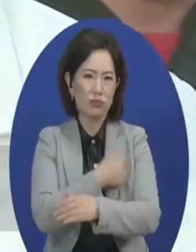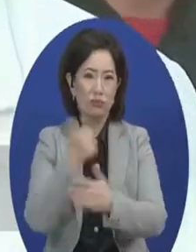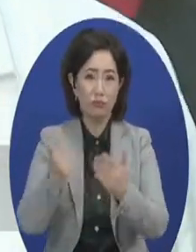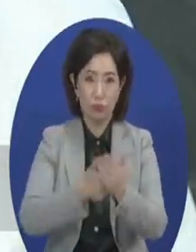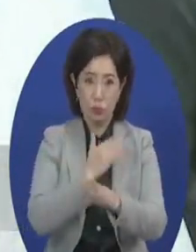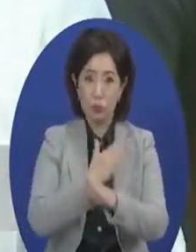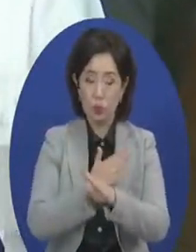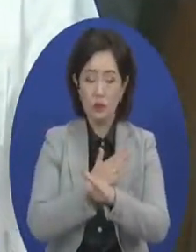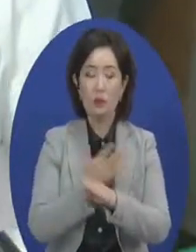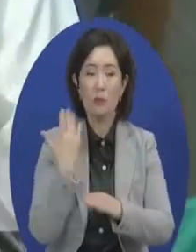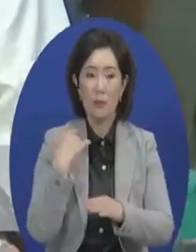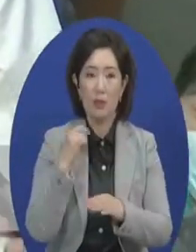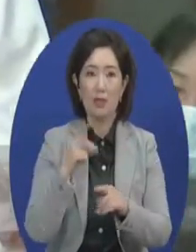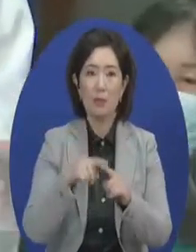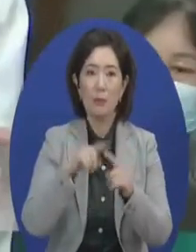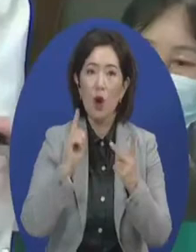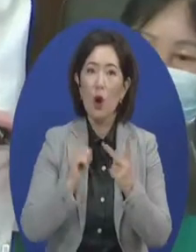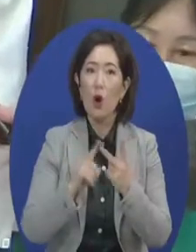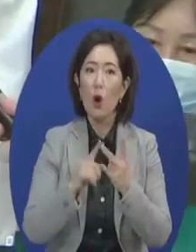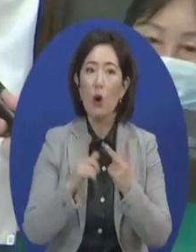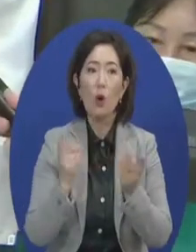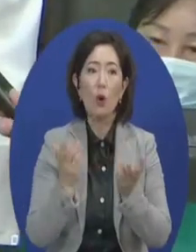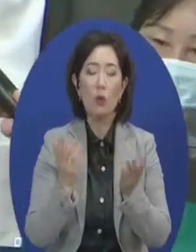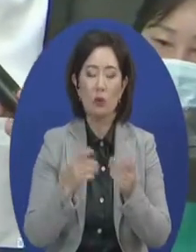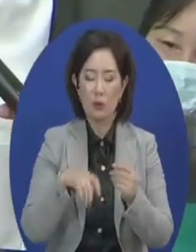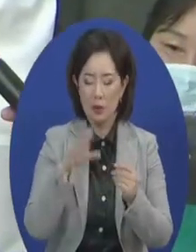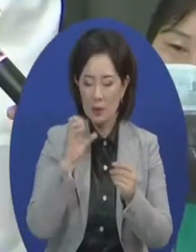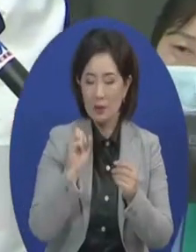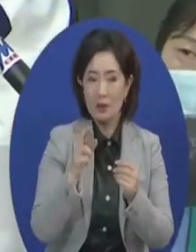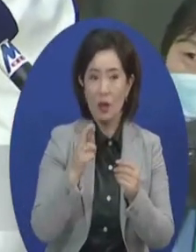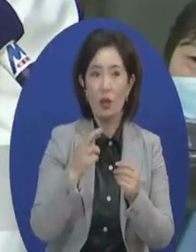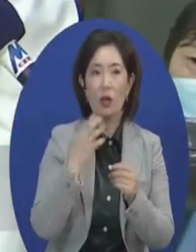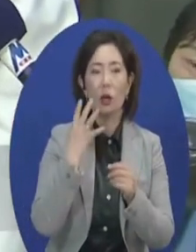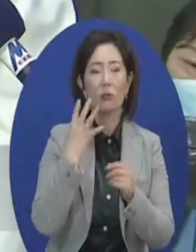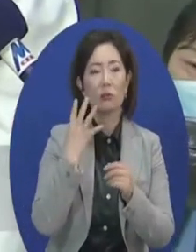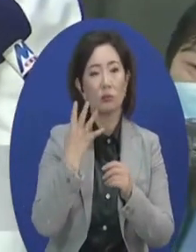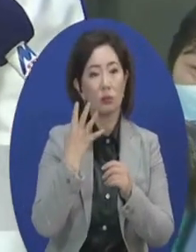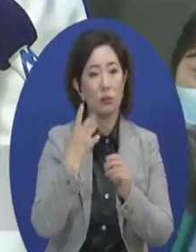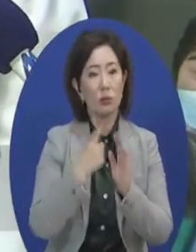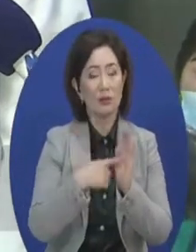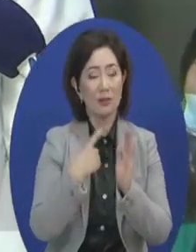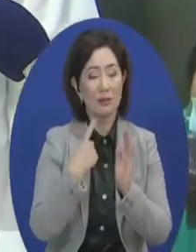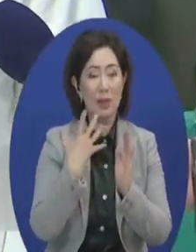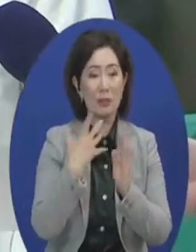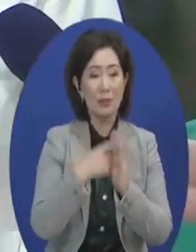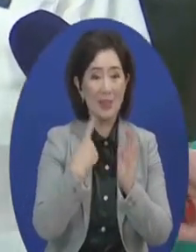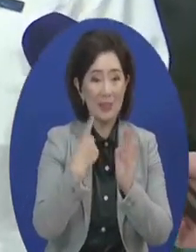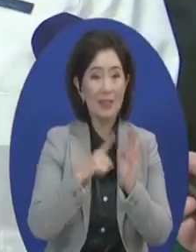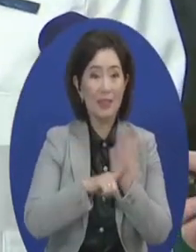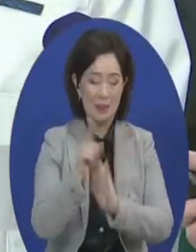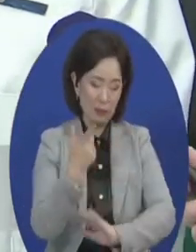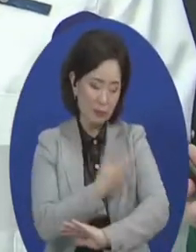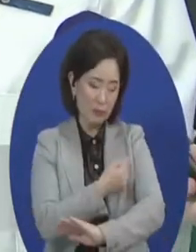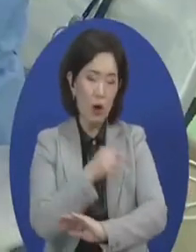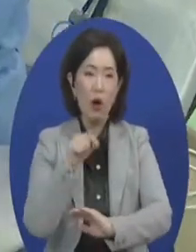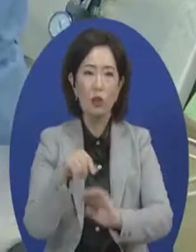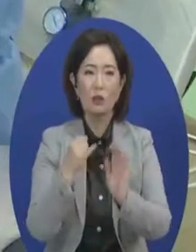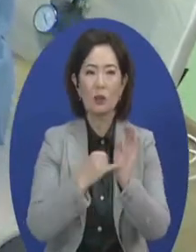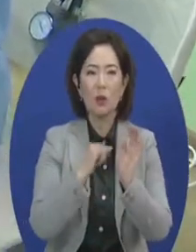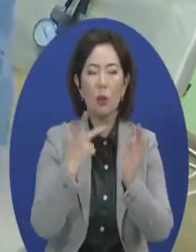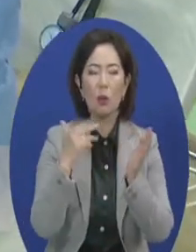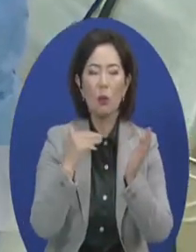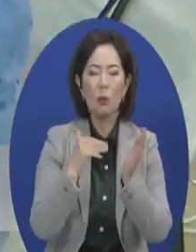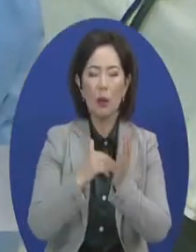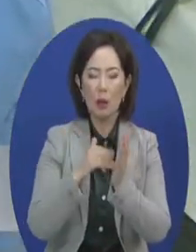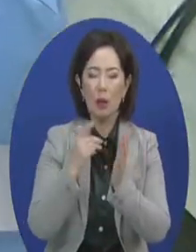хийж дуусгасан. Тэгээ хоёр дахь тун нь бол сая одоо нэгнээс эхэлж хийсэн. Нийтдээ 63,000 хүн тун